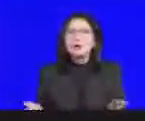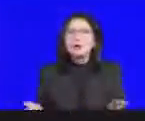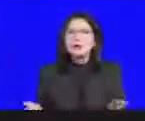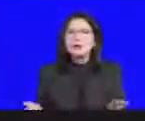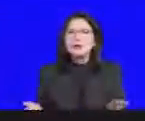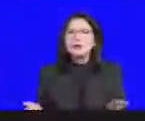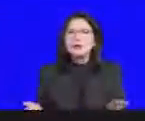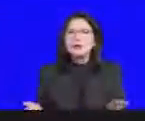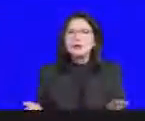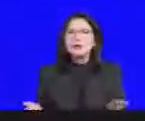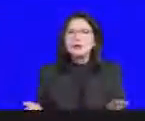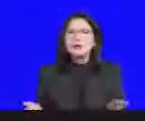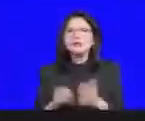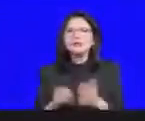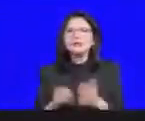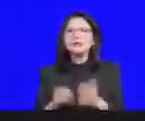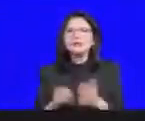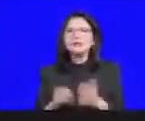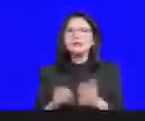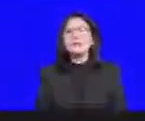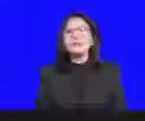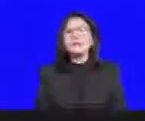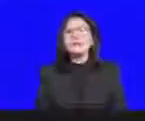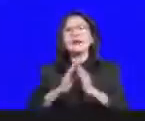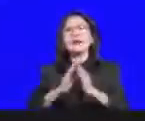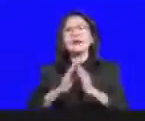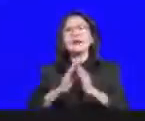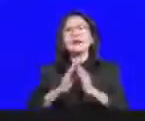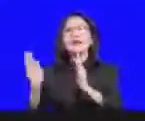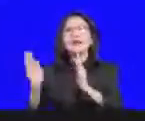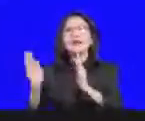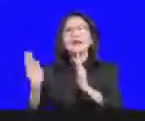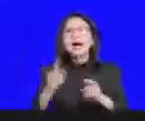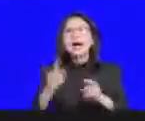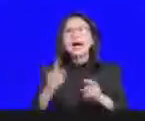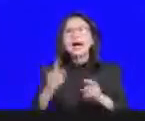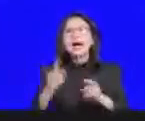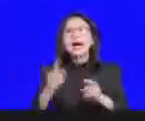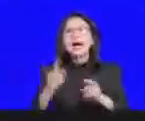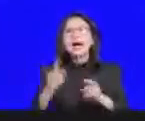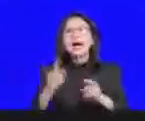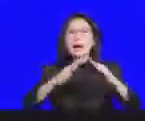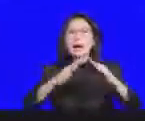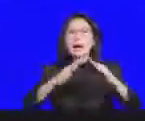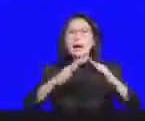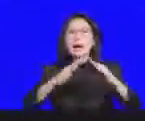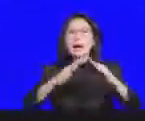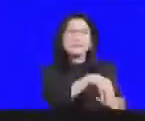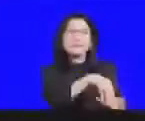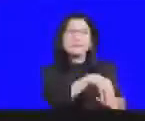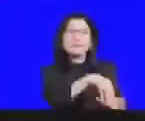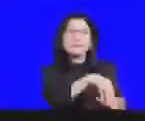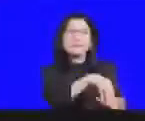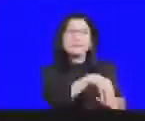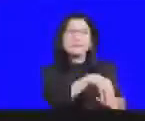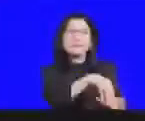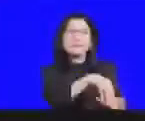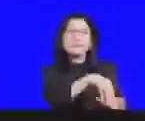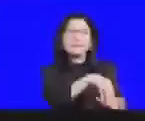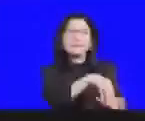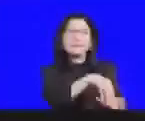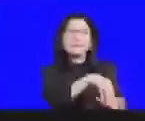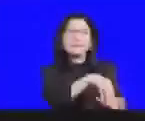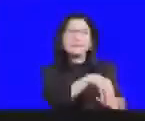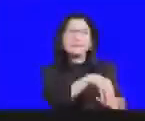perpustakaan atau sudut baca di rumah masing-masing. Untuk itu, izinkan kami menayangkan kegiatan Donita